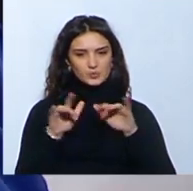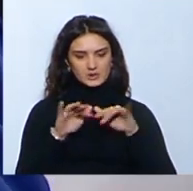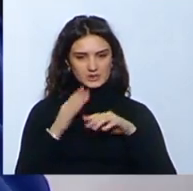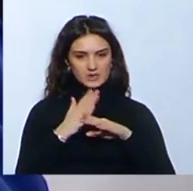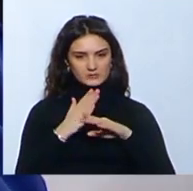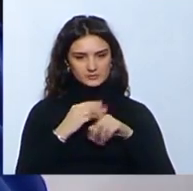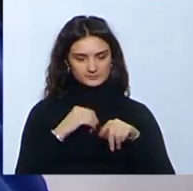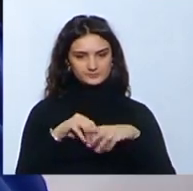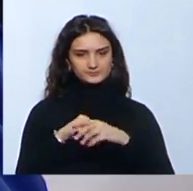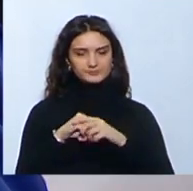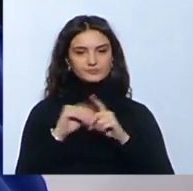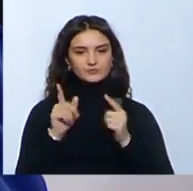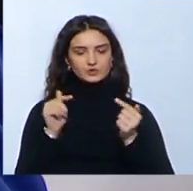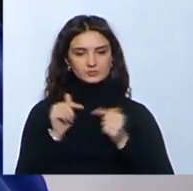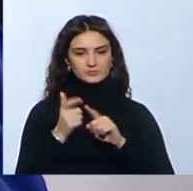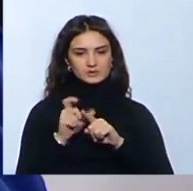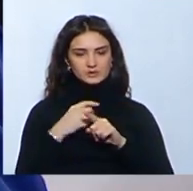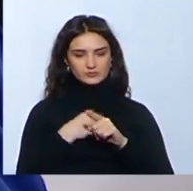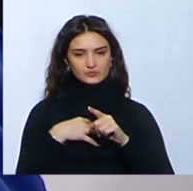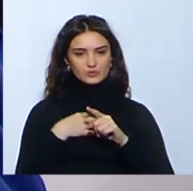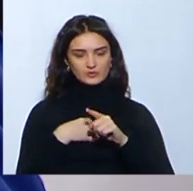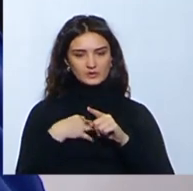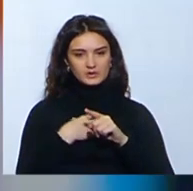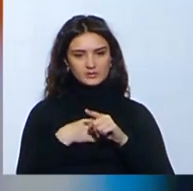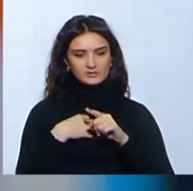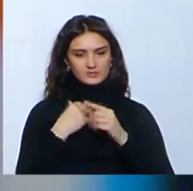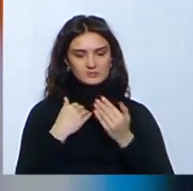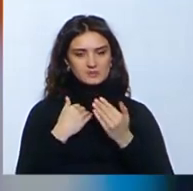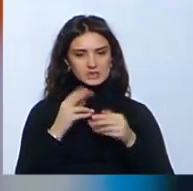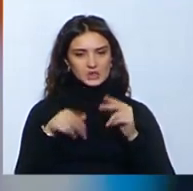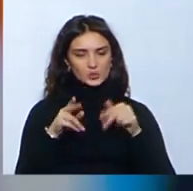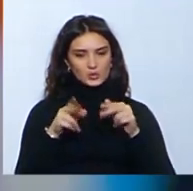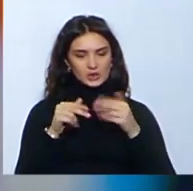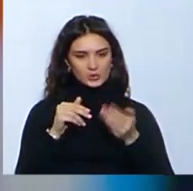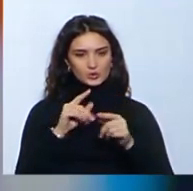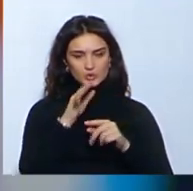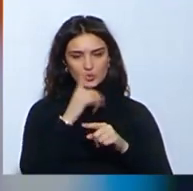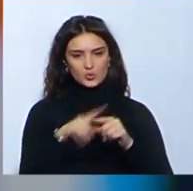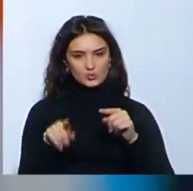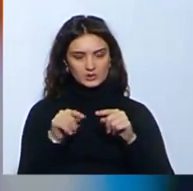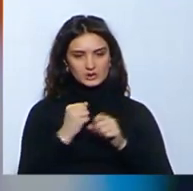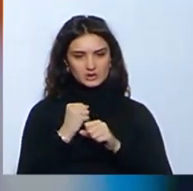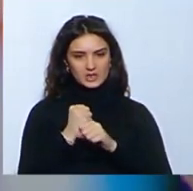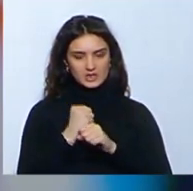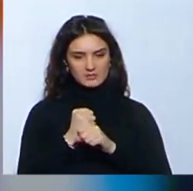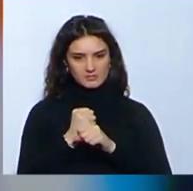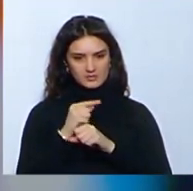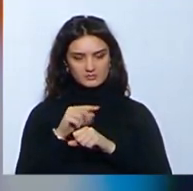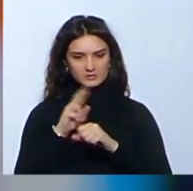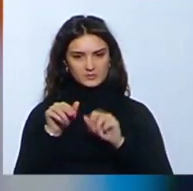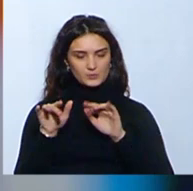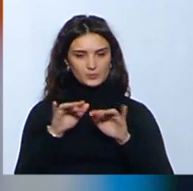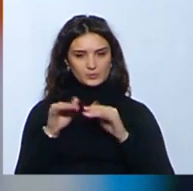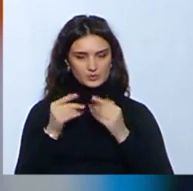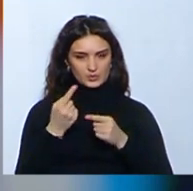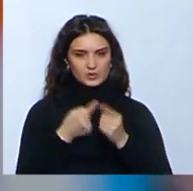ფუნქცია, ასე ვთქვათ. შესაბამისად ძალიან მნიშვნელოვანია მისი ქირურგიული დროული დამუშავება ჭრილობის და